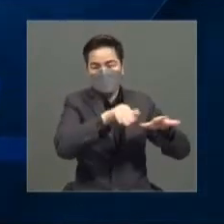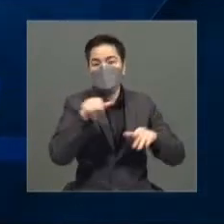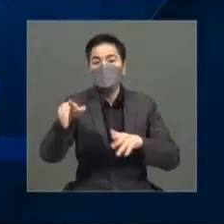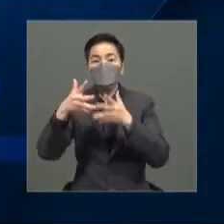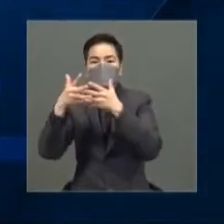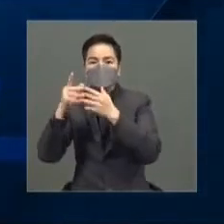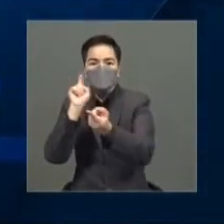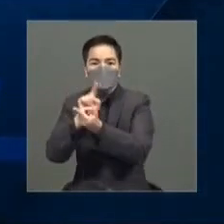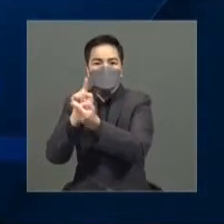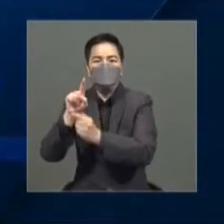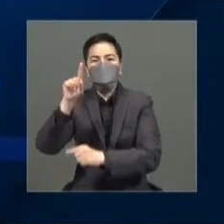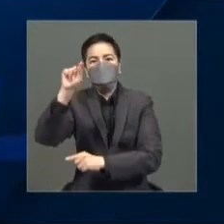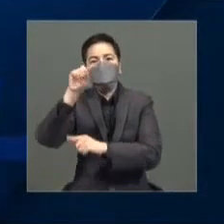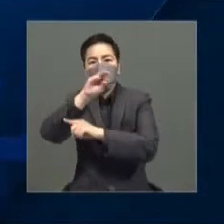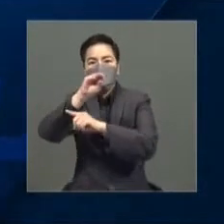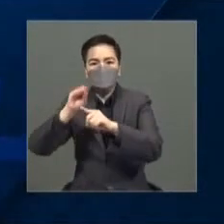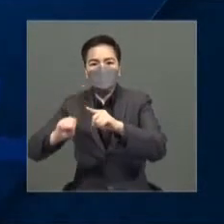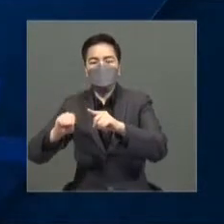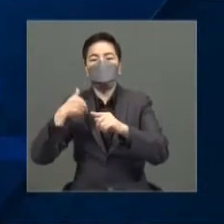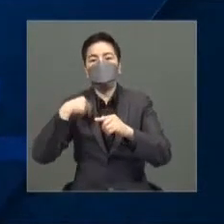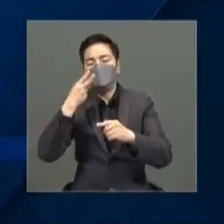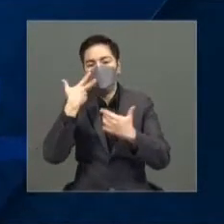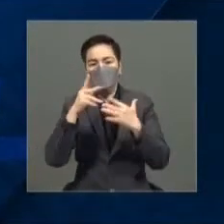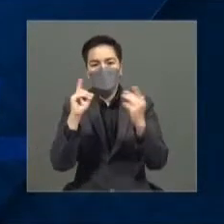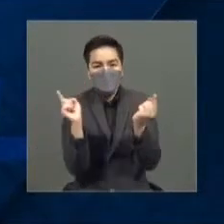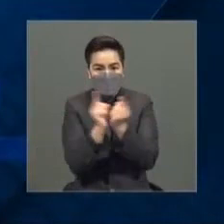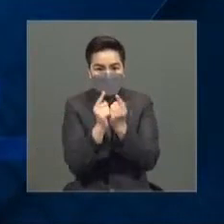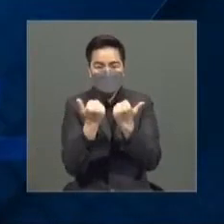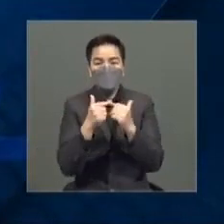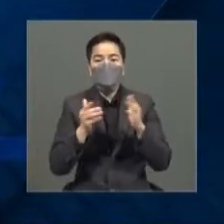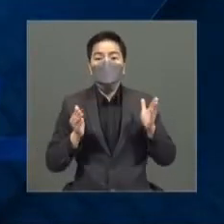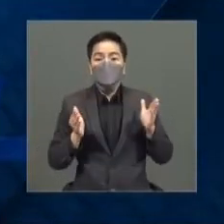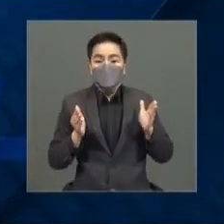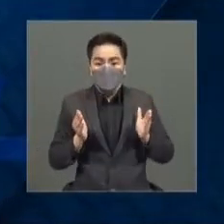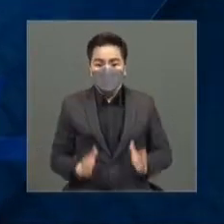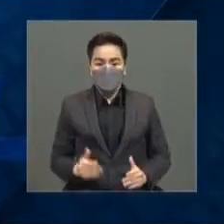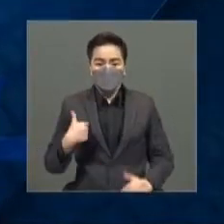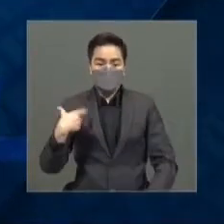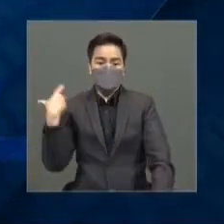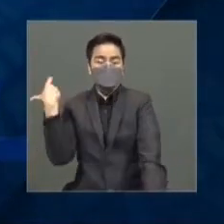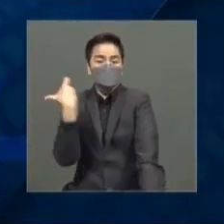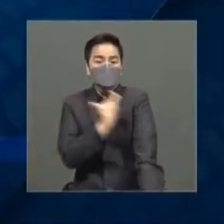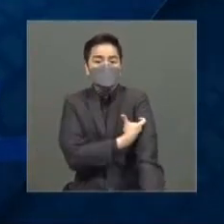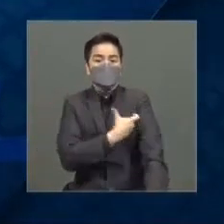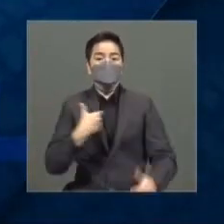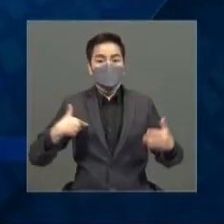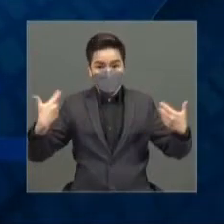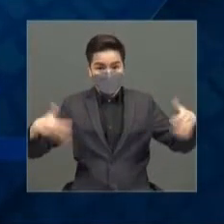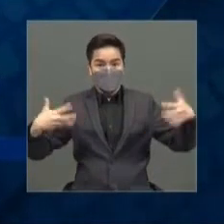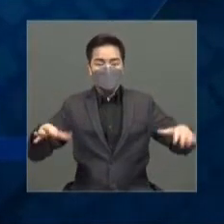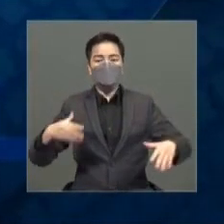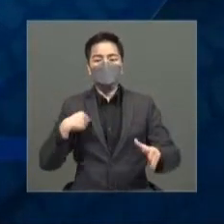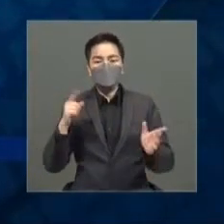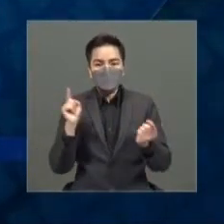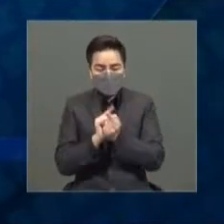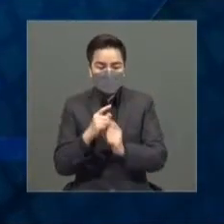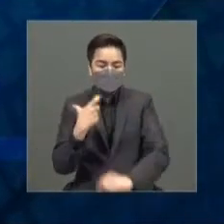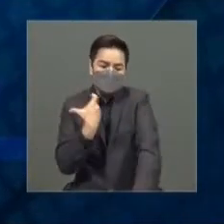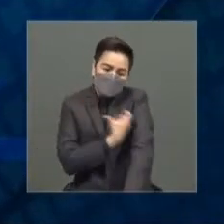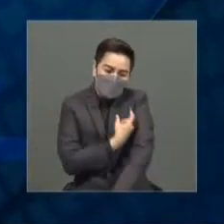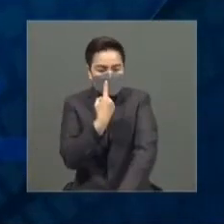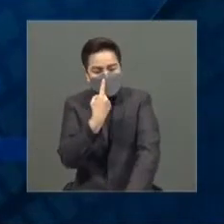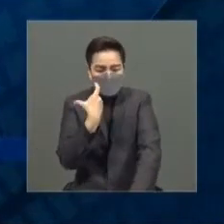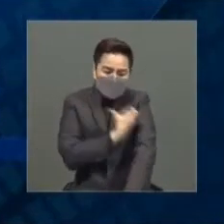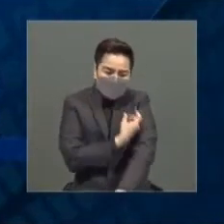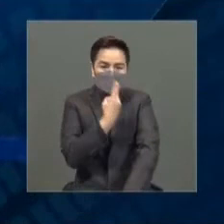ป็น 20% แล้วก็มีรายงานว่าพบทั้งคนที่ได้รับวัคซีนแล้วนะคะทั้งเข็ม1เข็ม